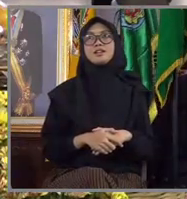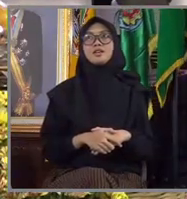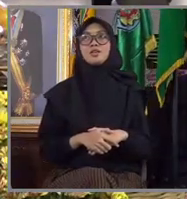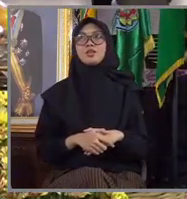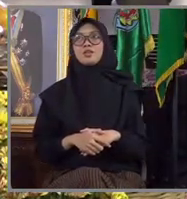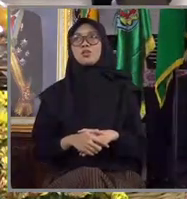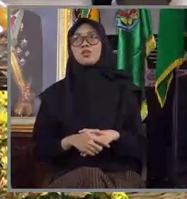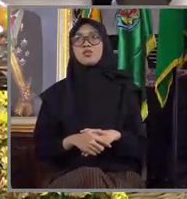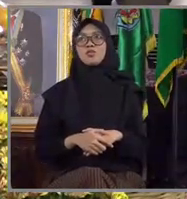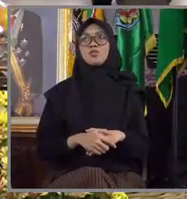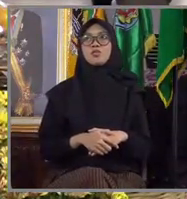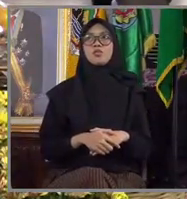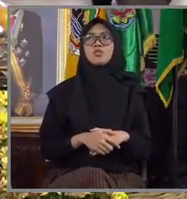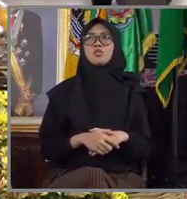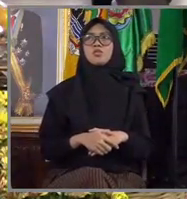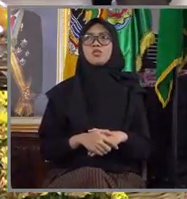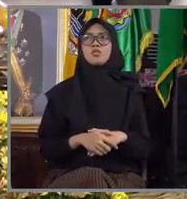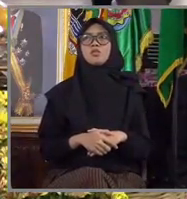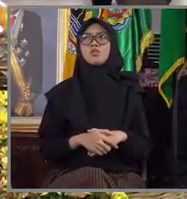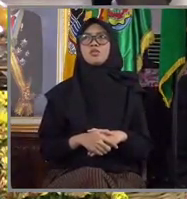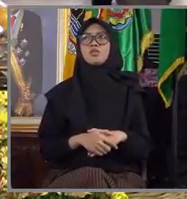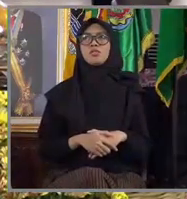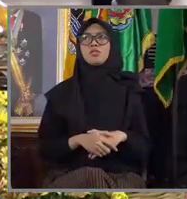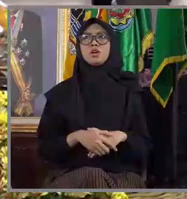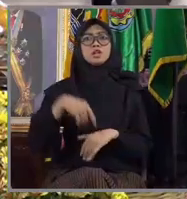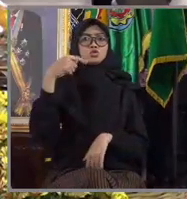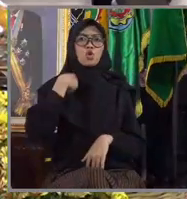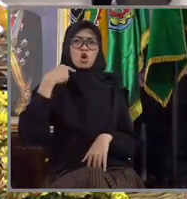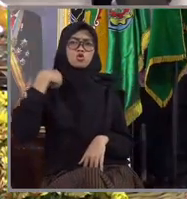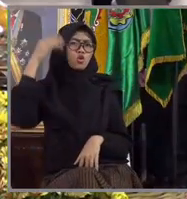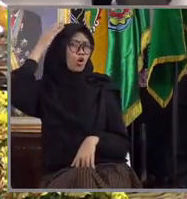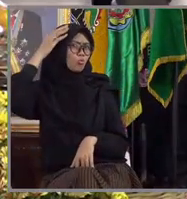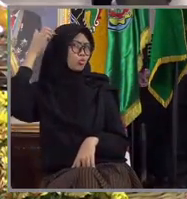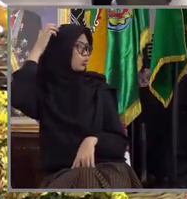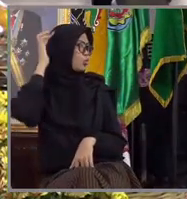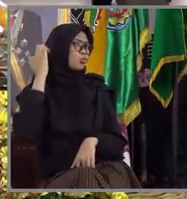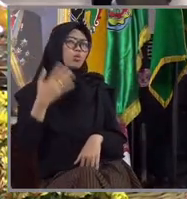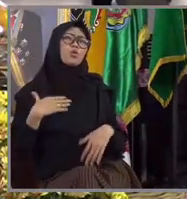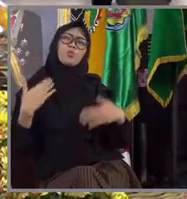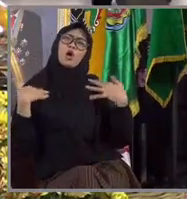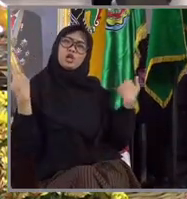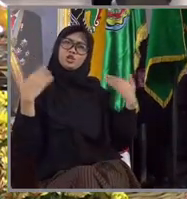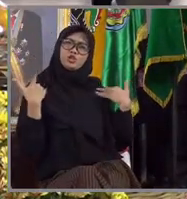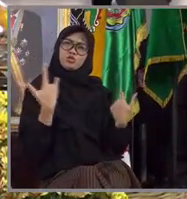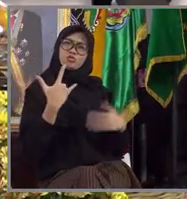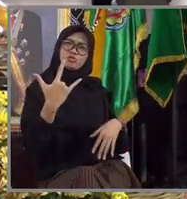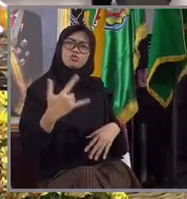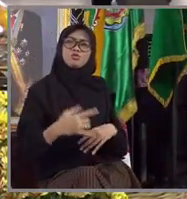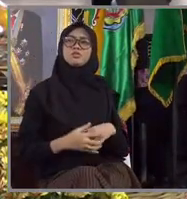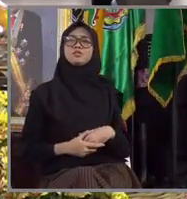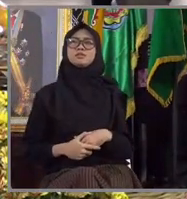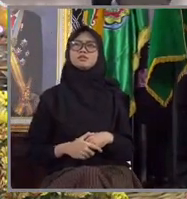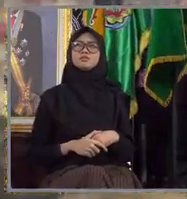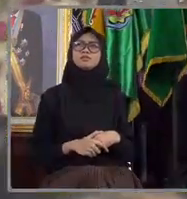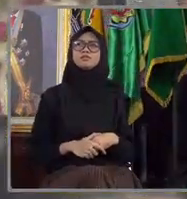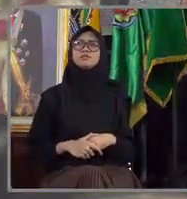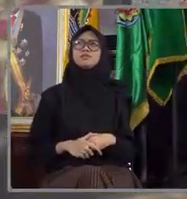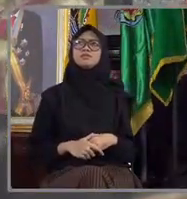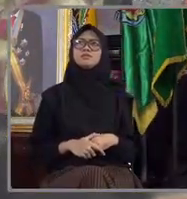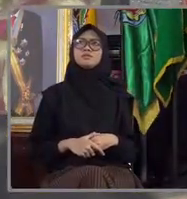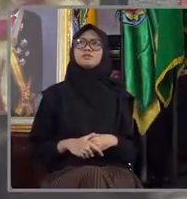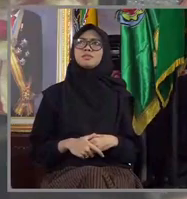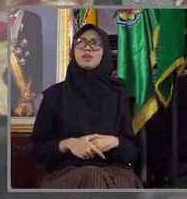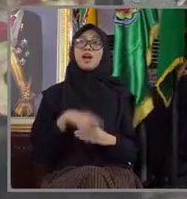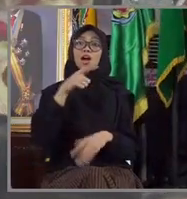253 air wait kalian Saya tiap hari diomongi rambut hewan ini aku malah bahagia enggak